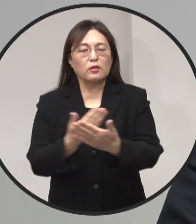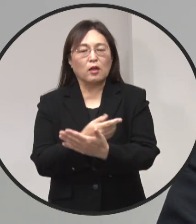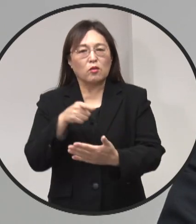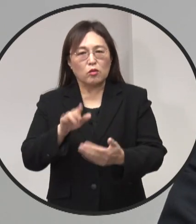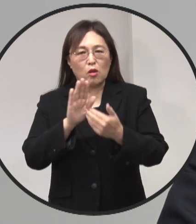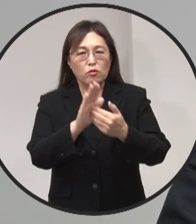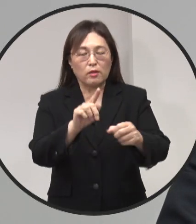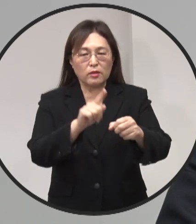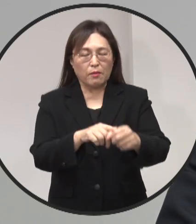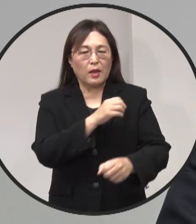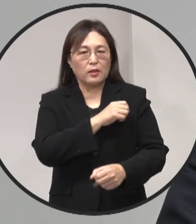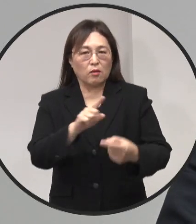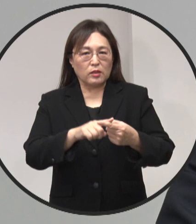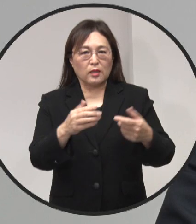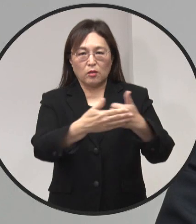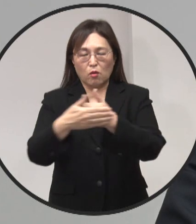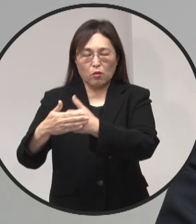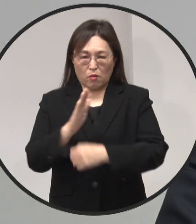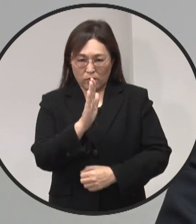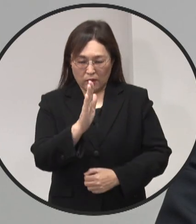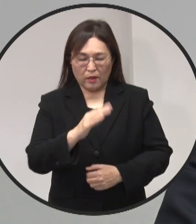的にご協力ください